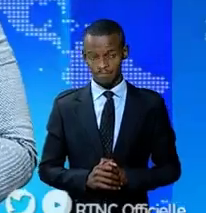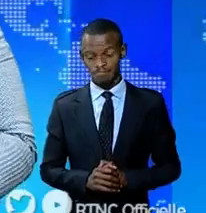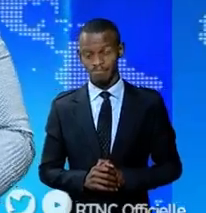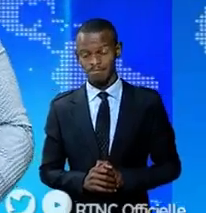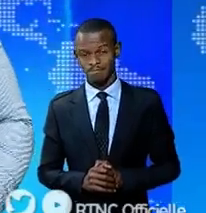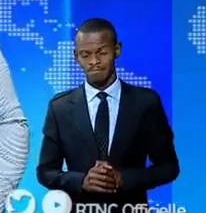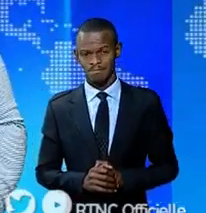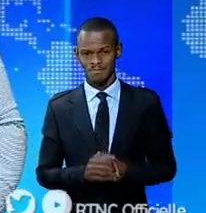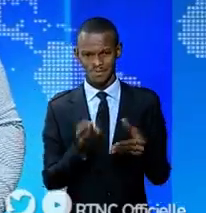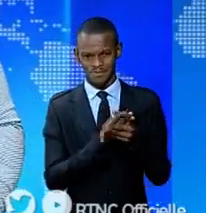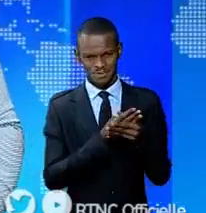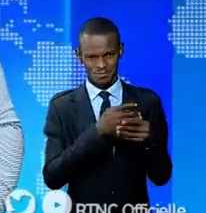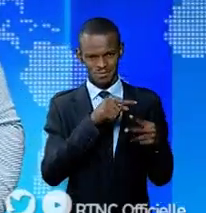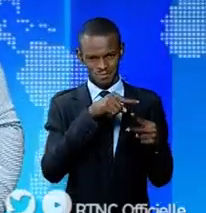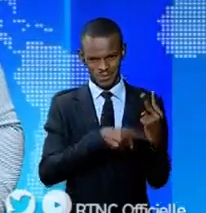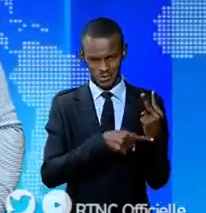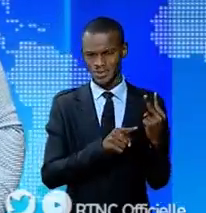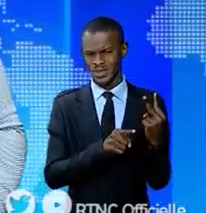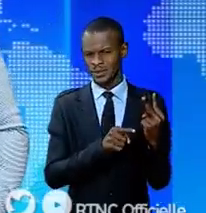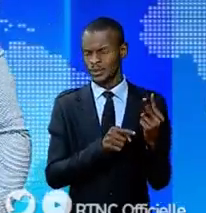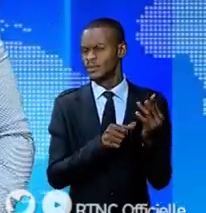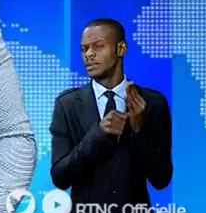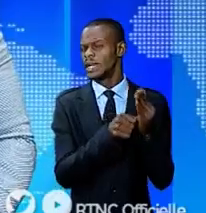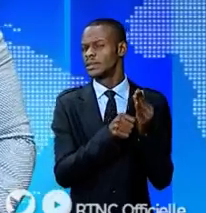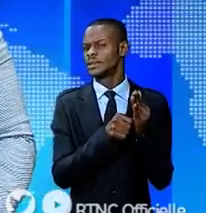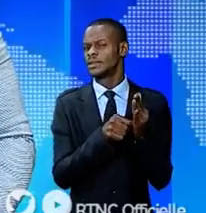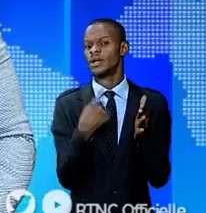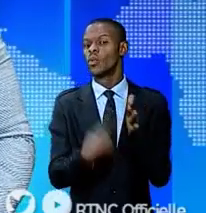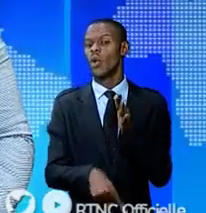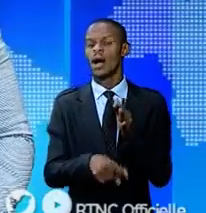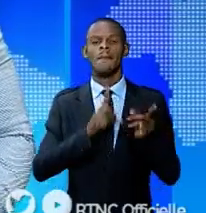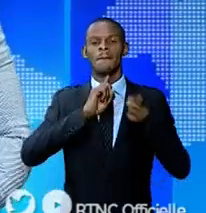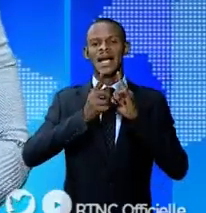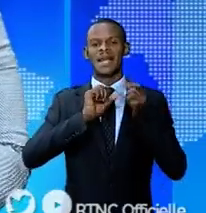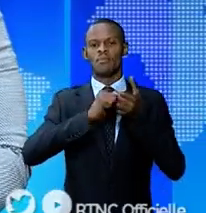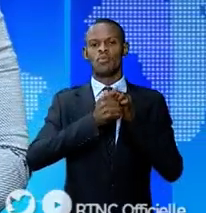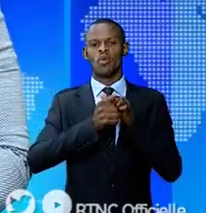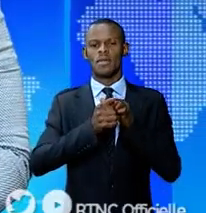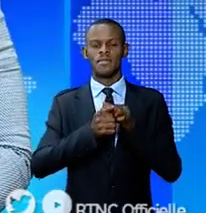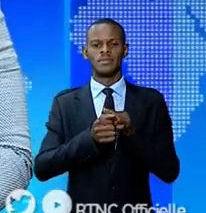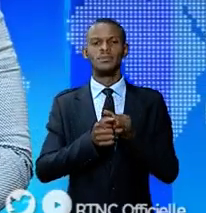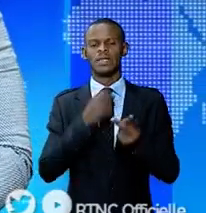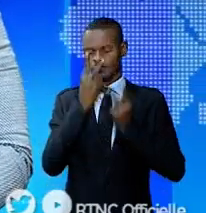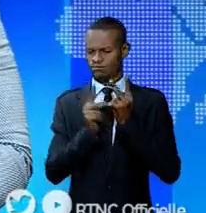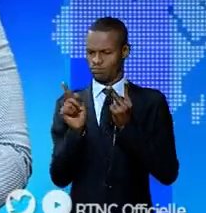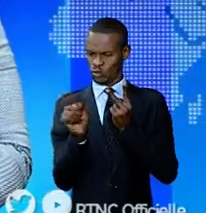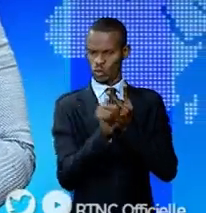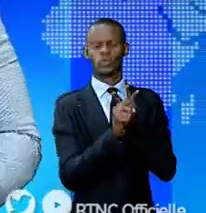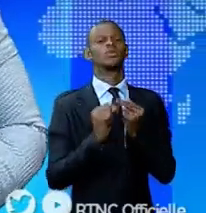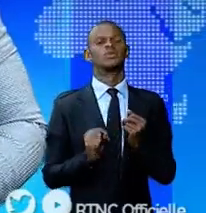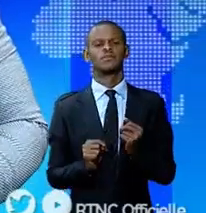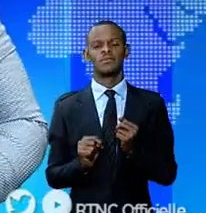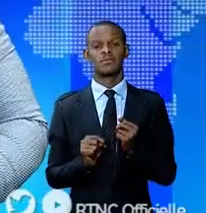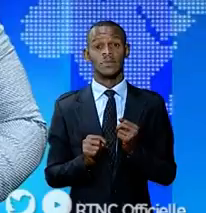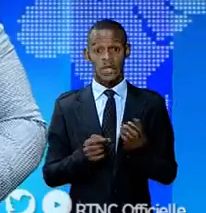Les deux dossiers de ce journal sont axés sur le secteur du tourisme. La grande destination, la République démocratique du Congo, est